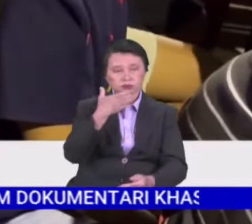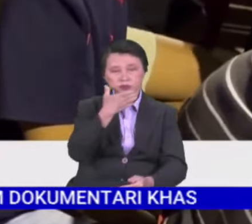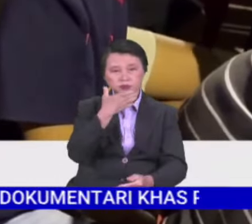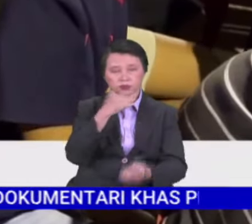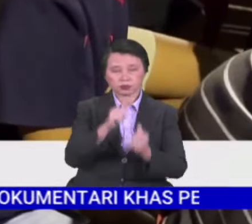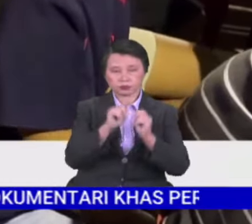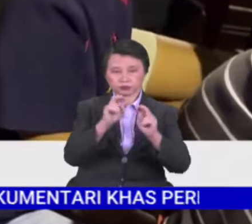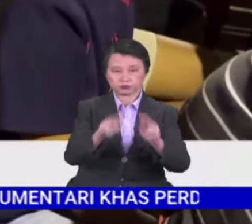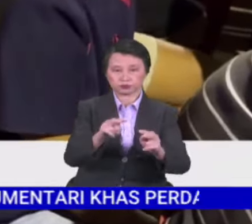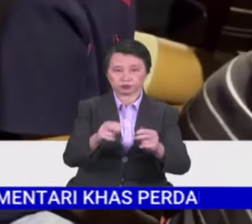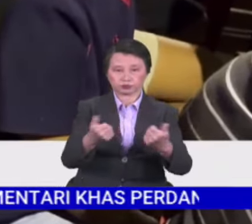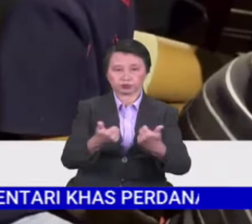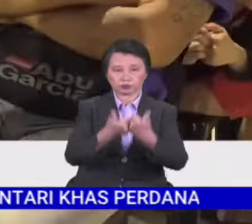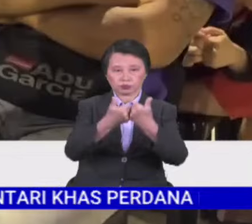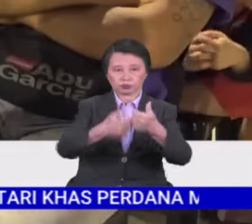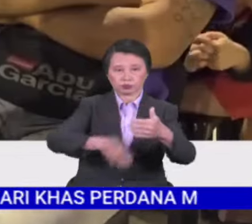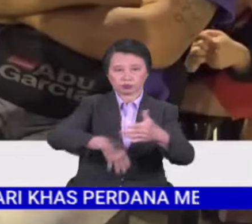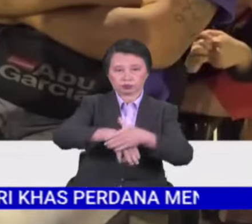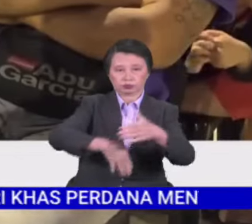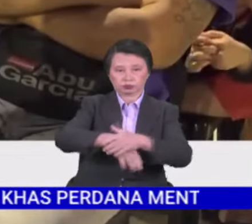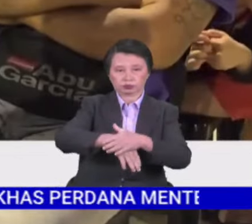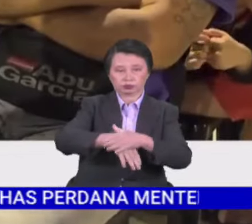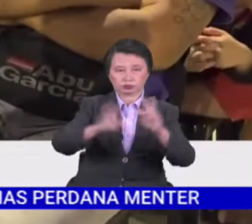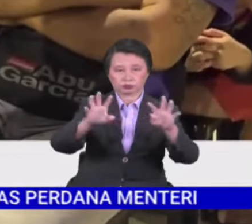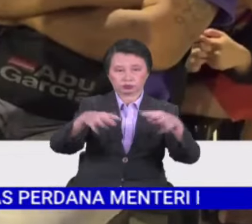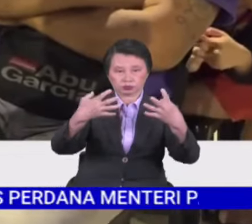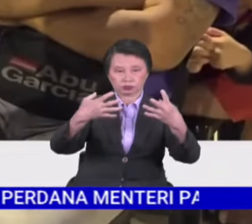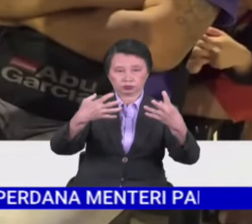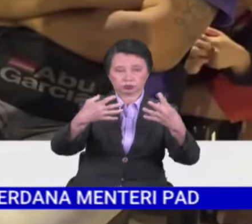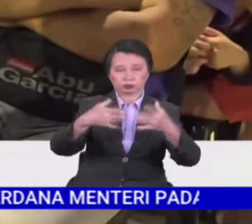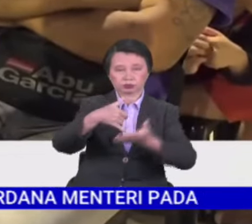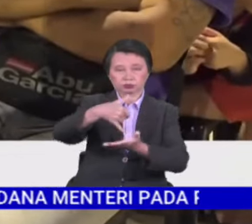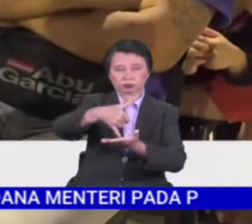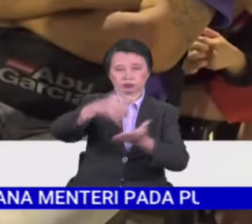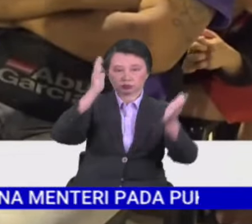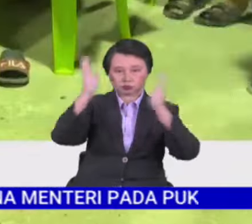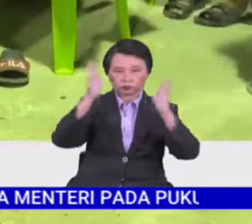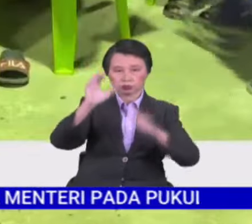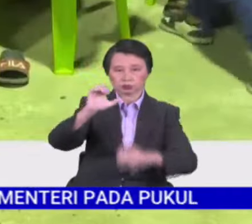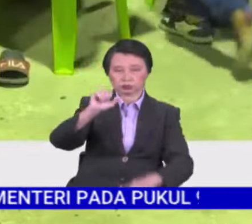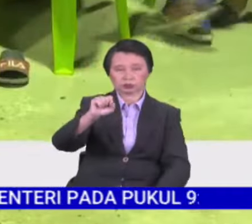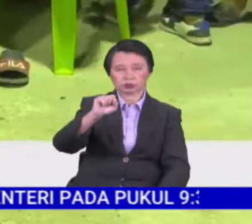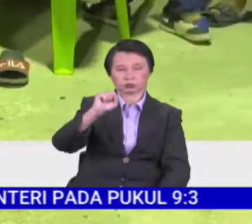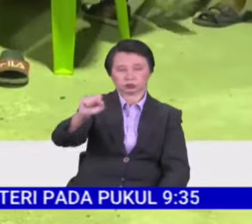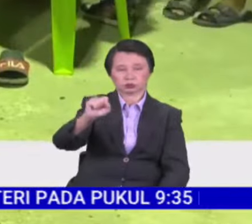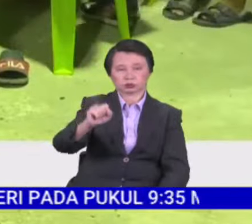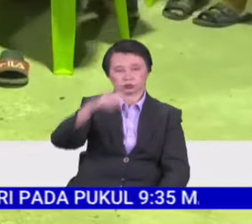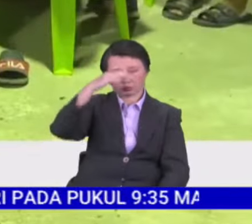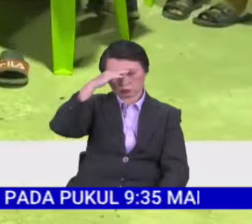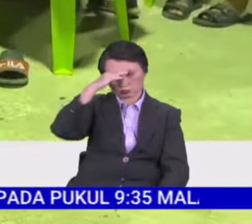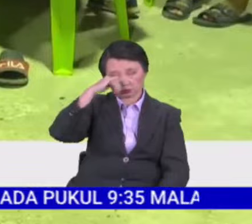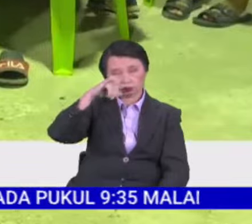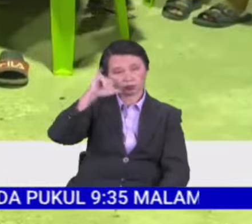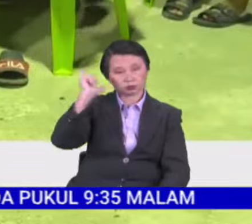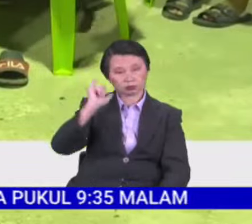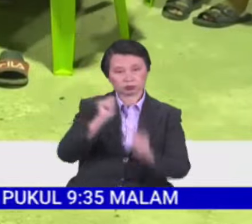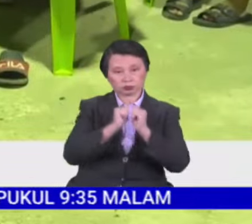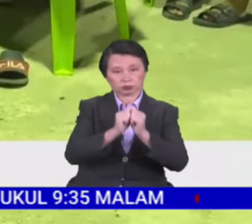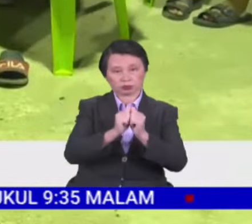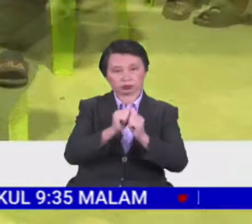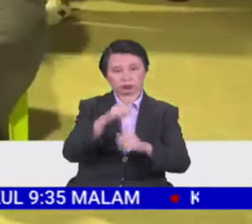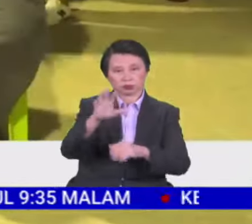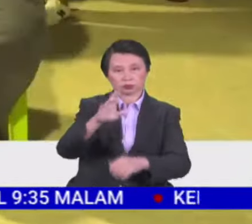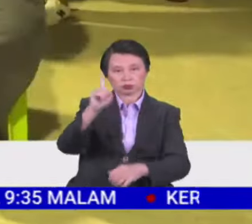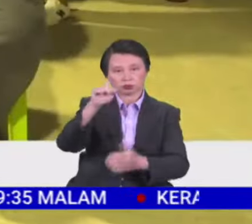dengan menyaksikan perlawanan bola sepak separuh akhir Piala Malaysia. Sabah FC menentang Johor FC semalam bersama-sama